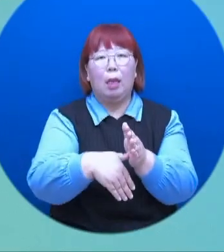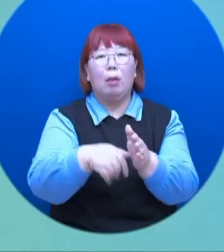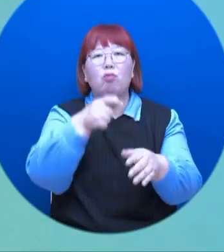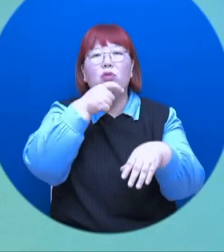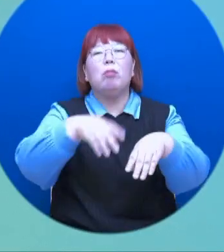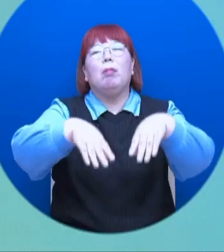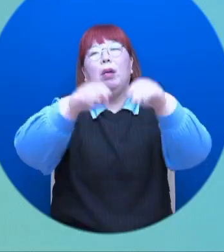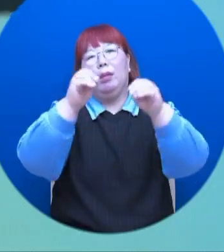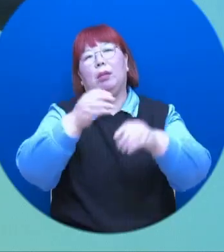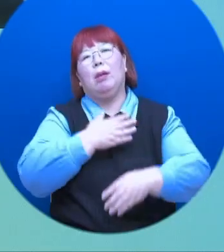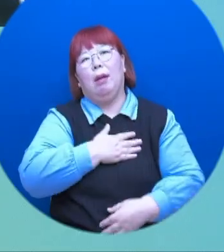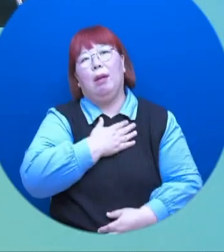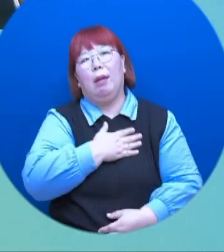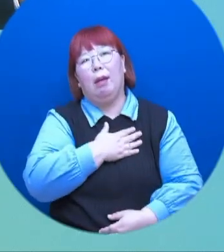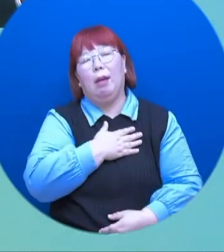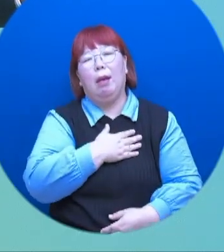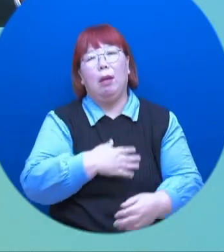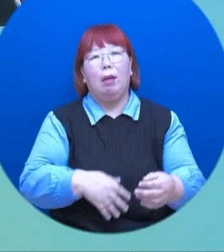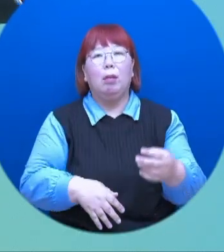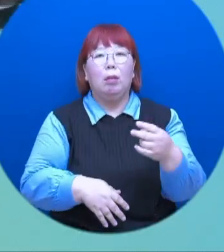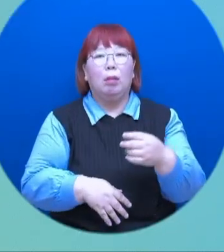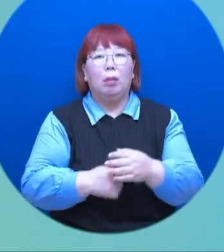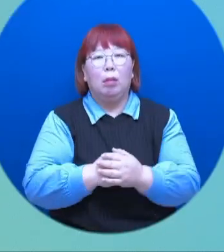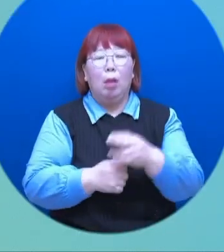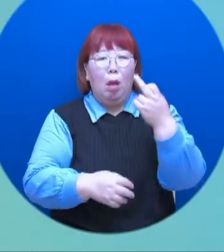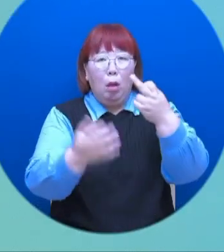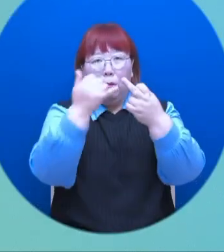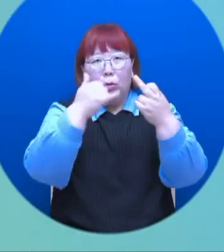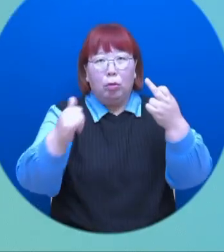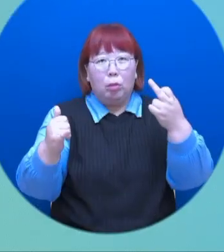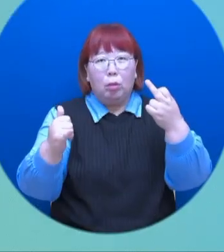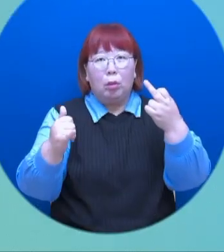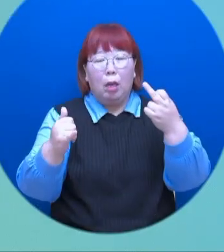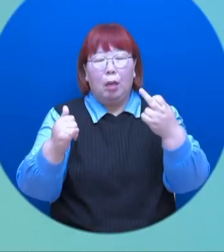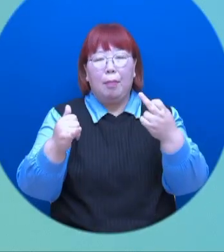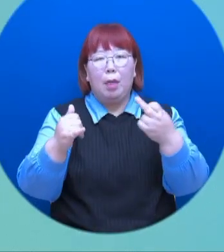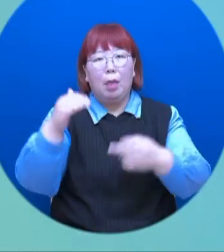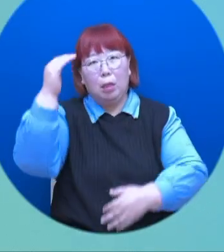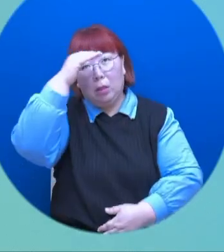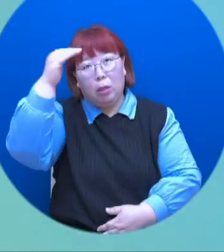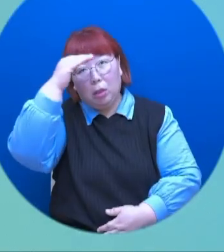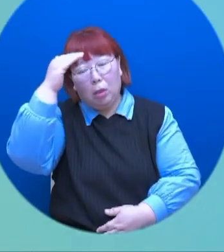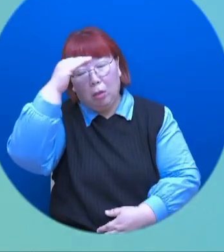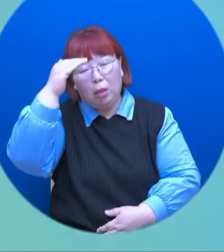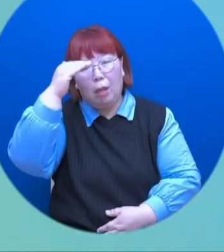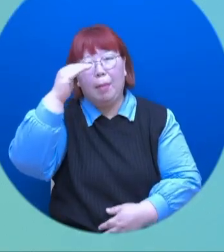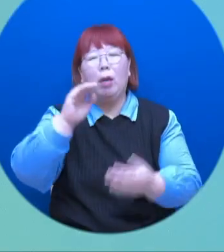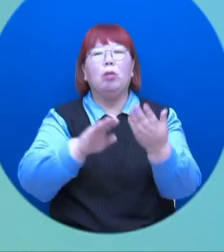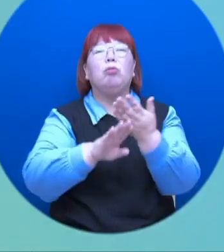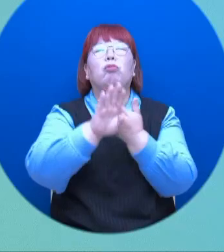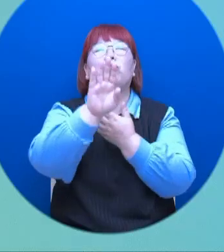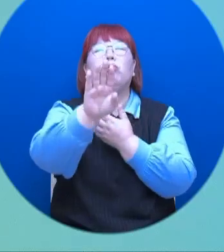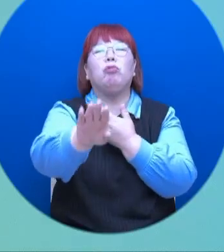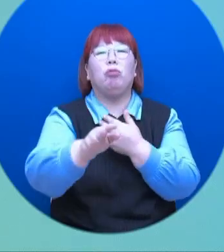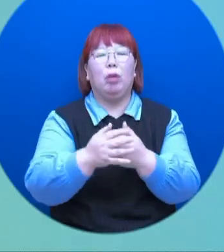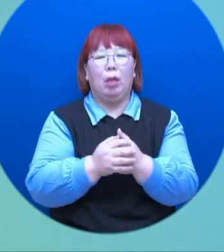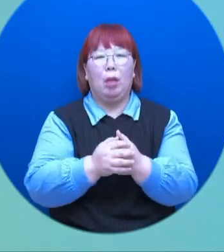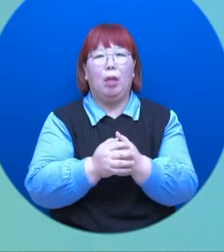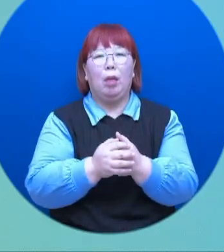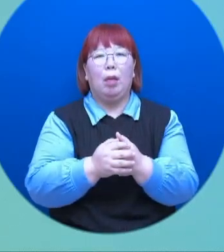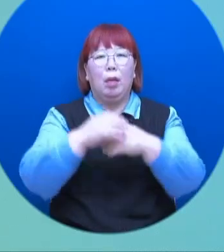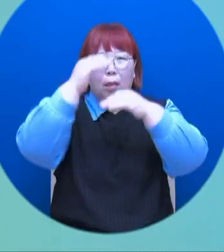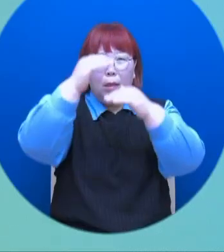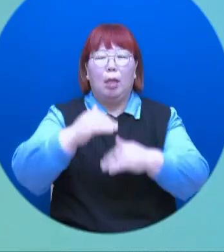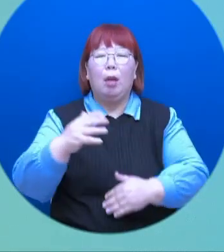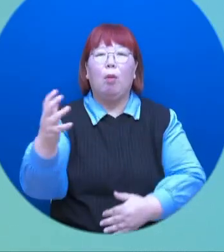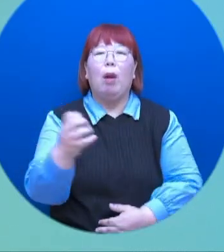있잖아요. 2명의 정탐꾼이 가나안 여리고를 정탐하고 난 이후에 그 정탐한 내용을